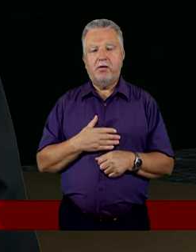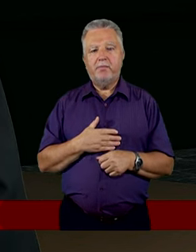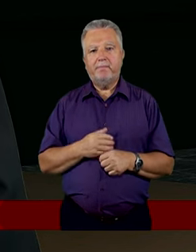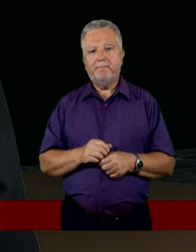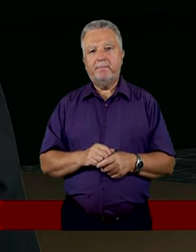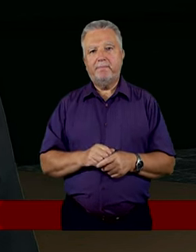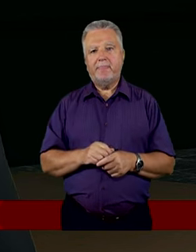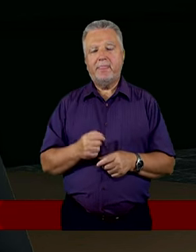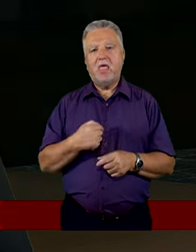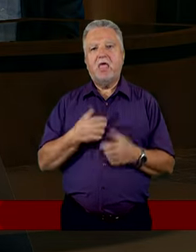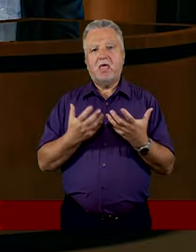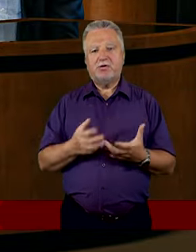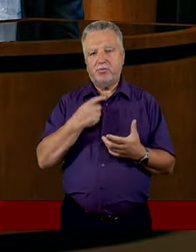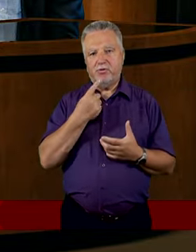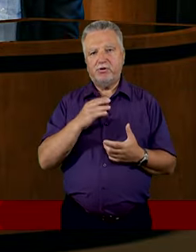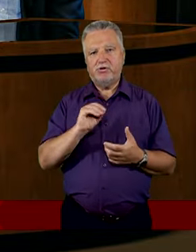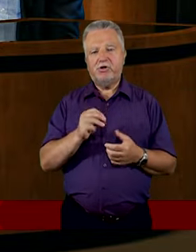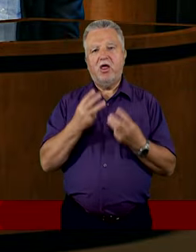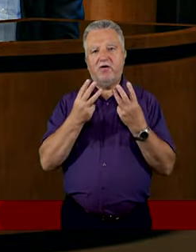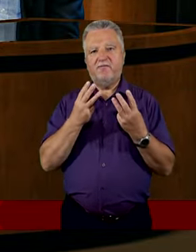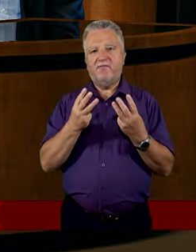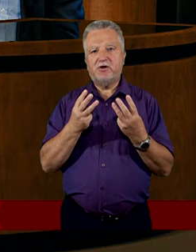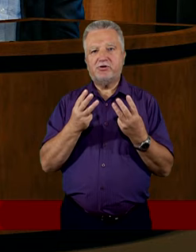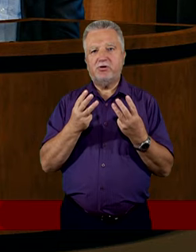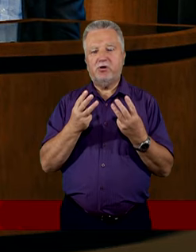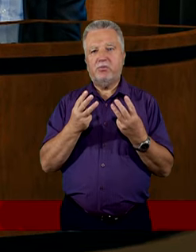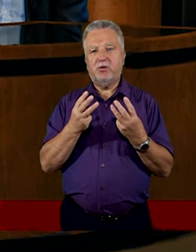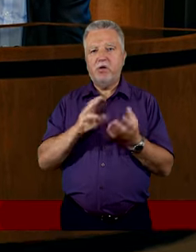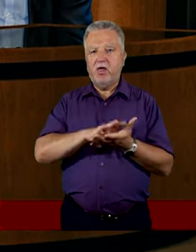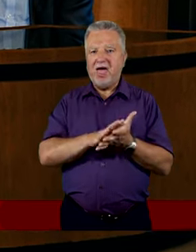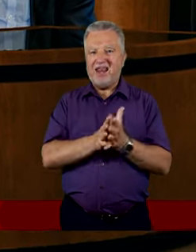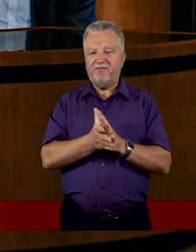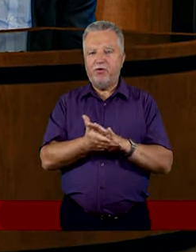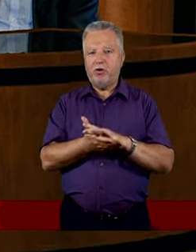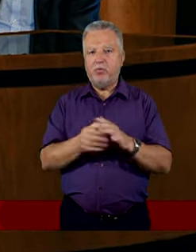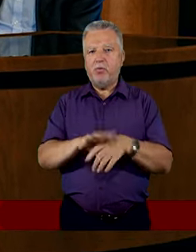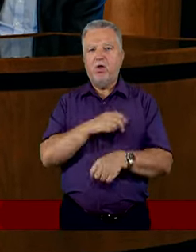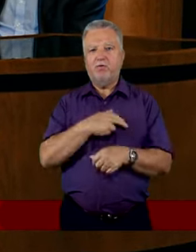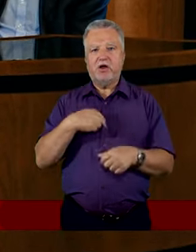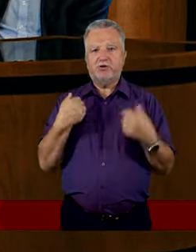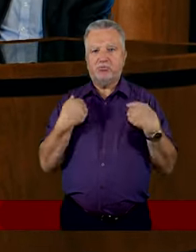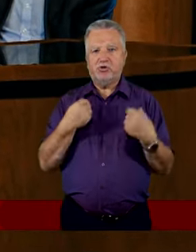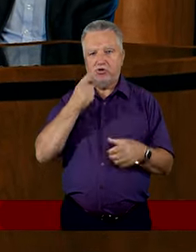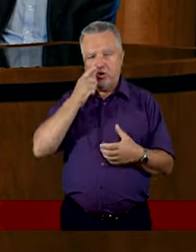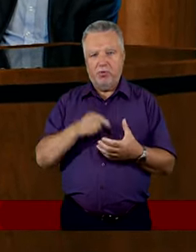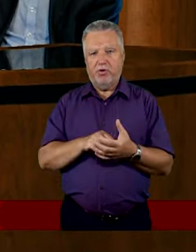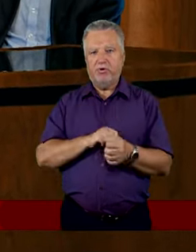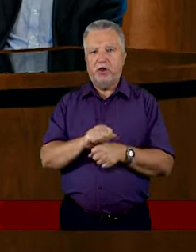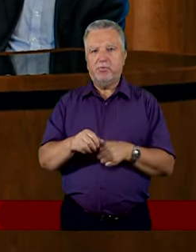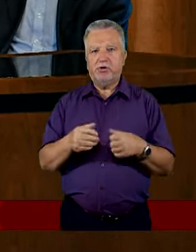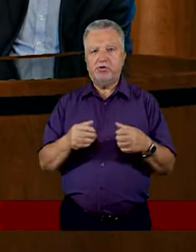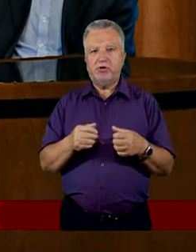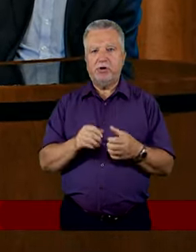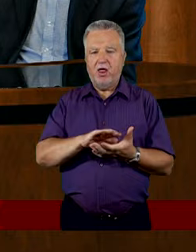co czynimy na zewnątrz. Ja jeszcze chciałabym powiedzieć, że ważną też taką reformą w naszym osobistym życiu powinna być